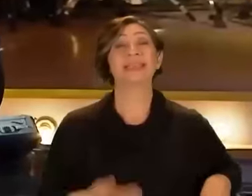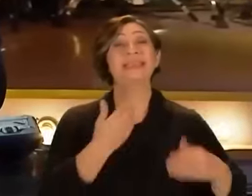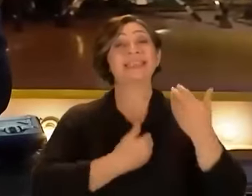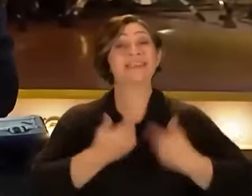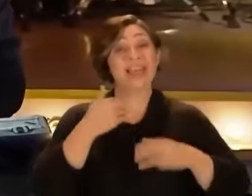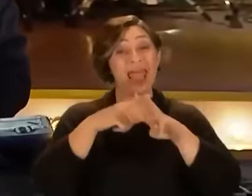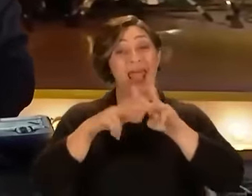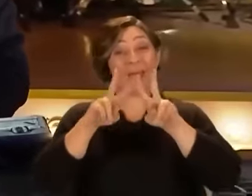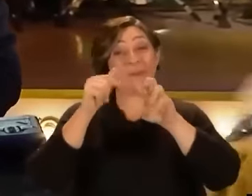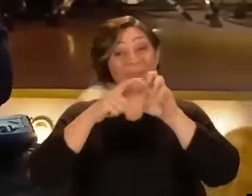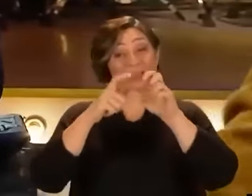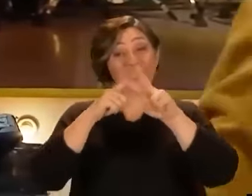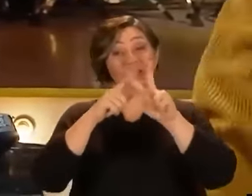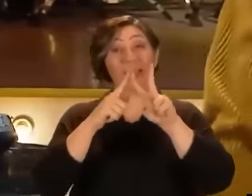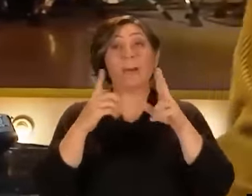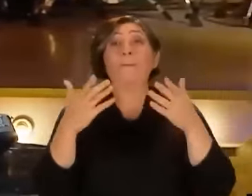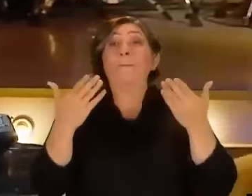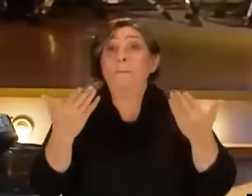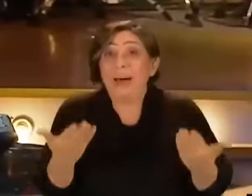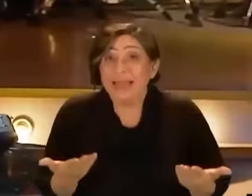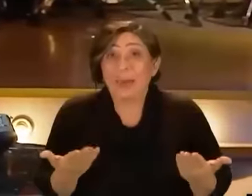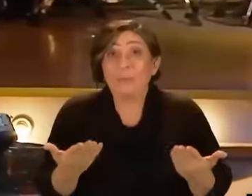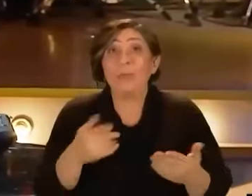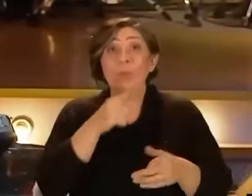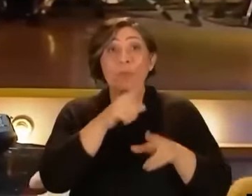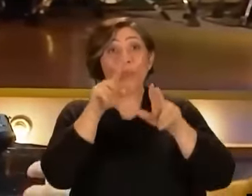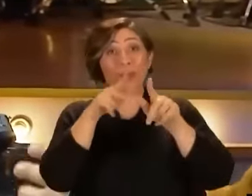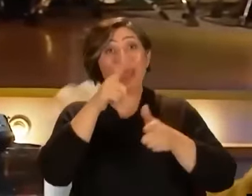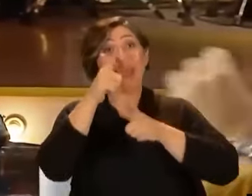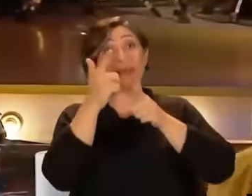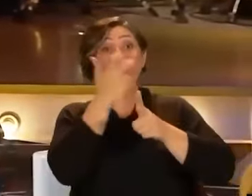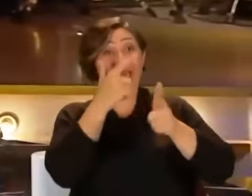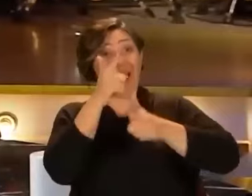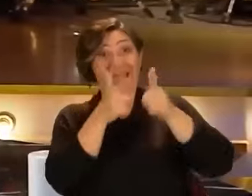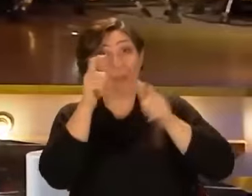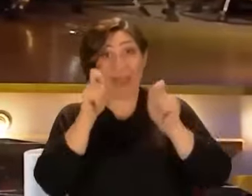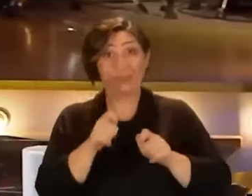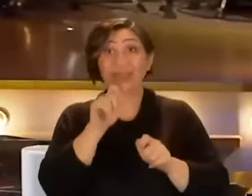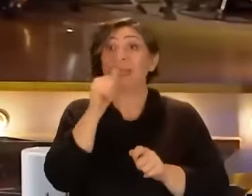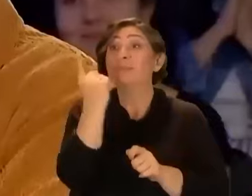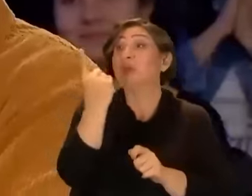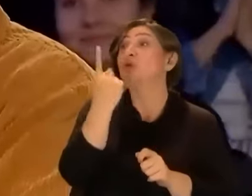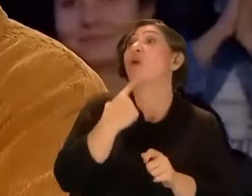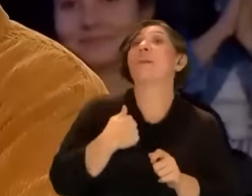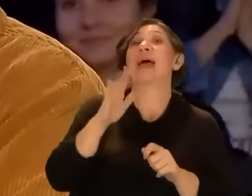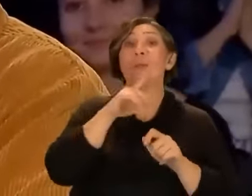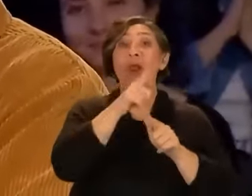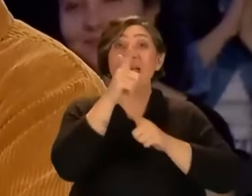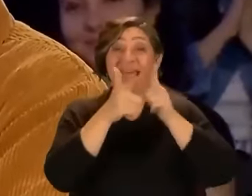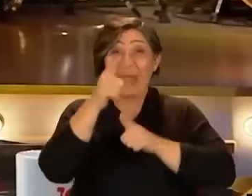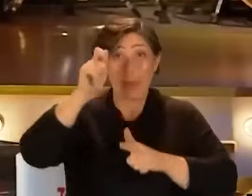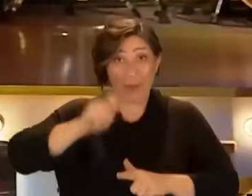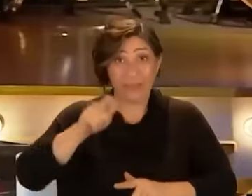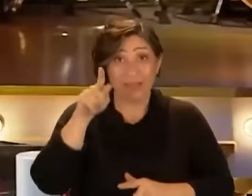Sevgili Emircan İrek, madem böyle bir klip yaptın, sakın bir şey söyleme. Madem böyle bir